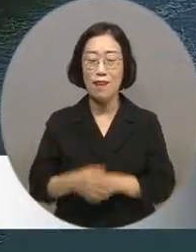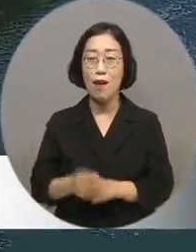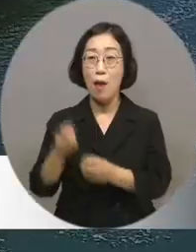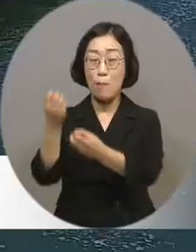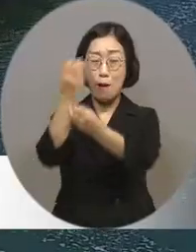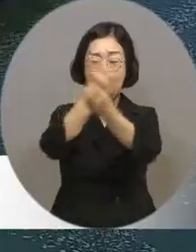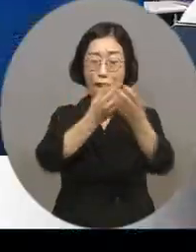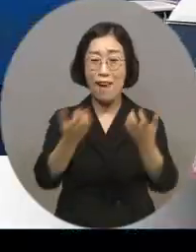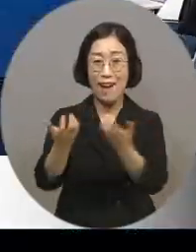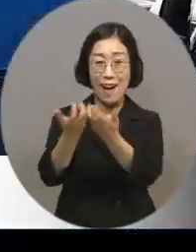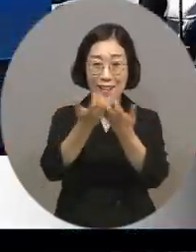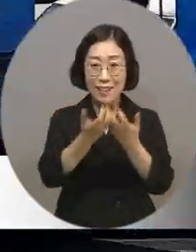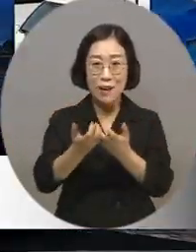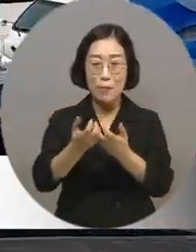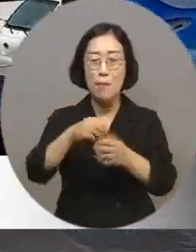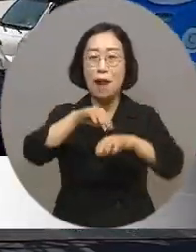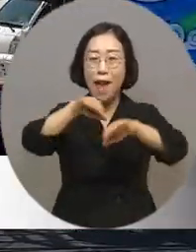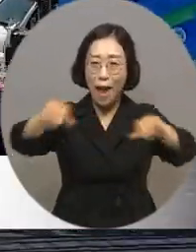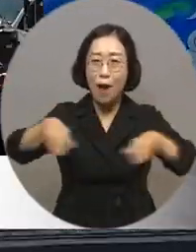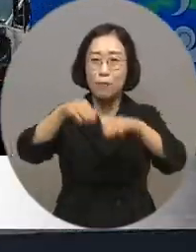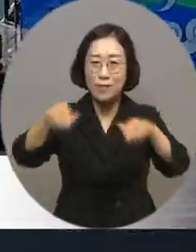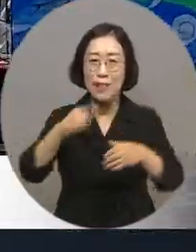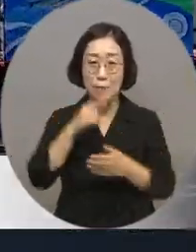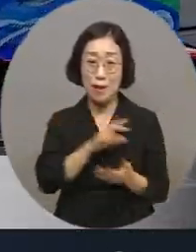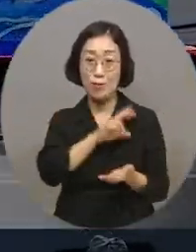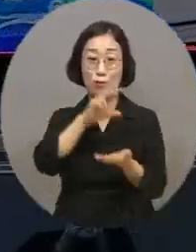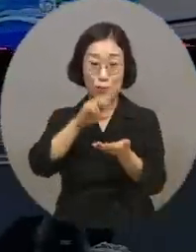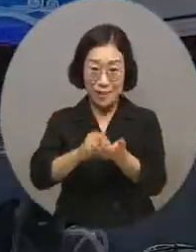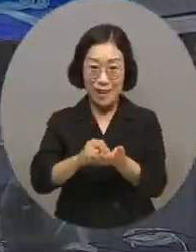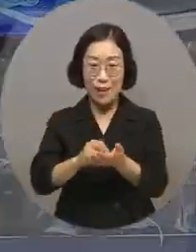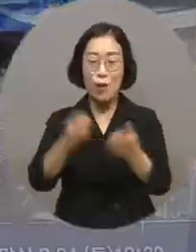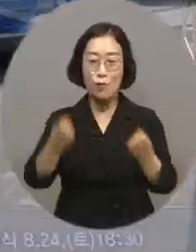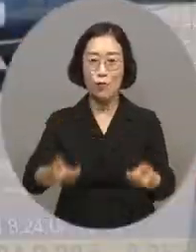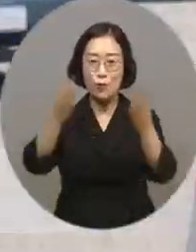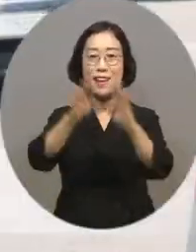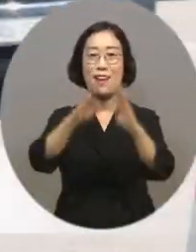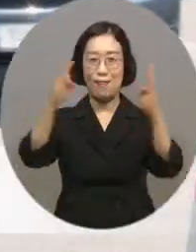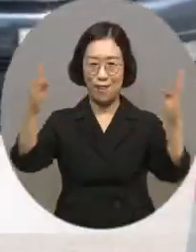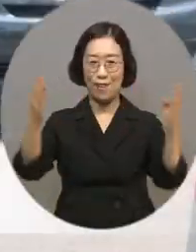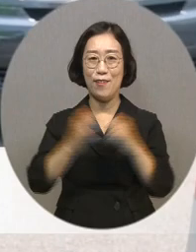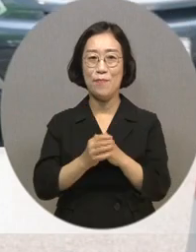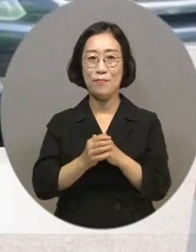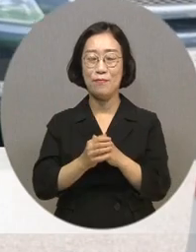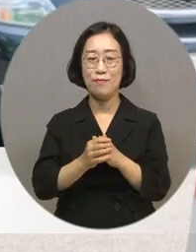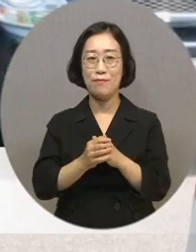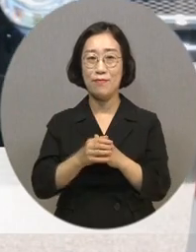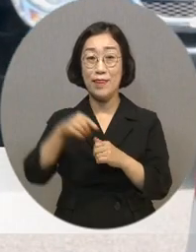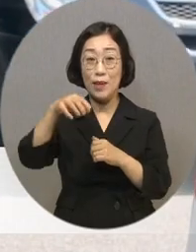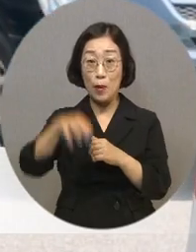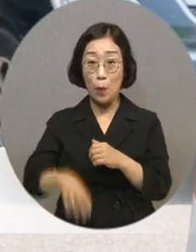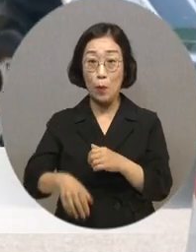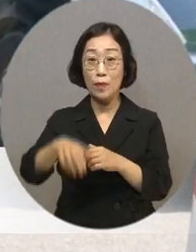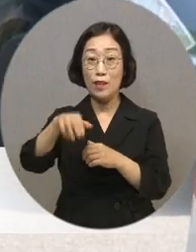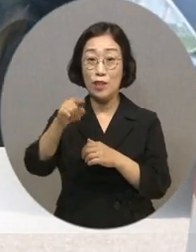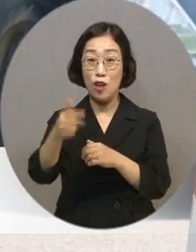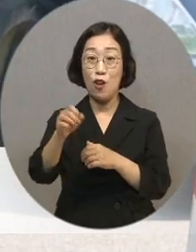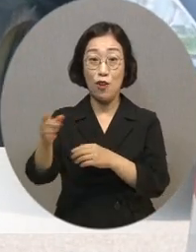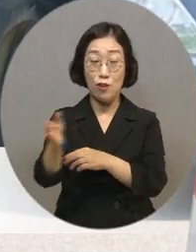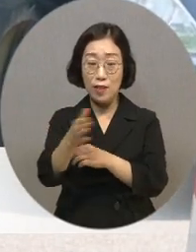헤엄치다라는 주제로 제23회 광양 전어축제가 열렸습니다. 우리 광양 전어는